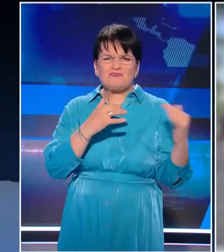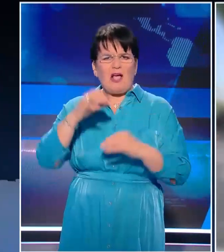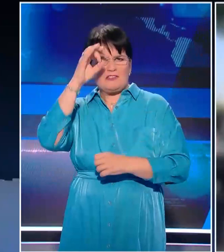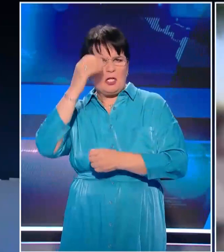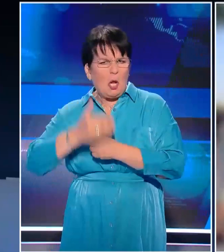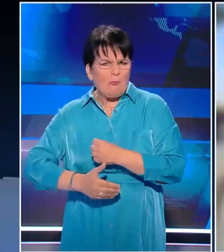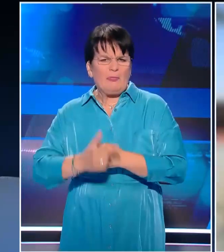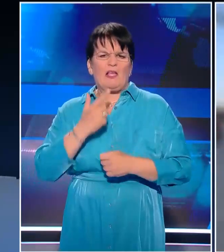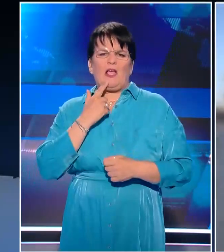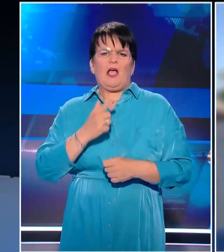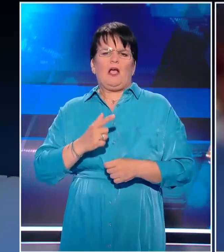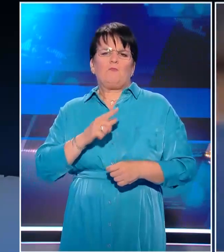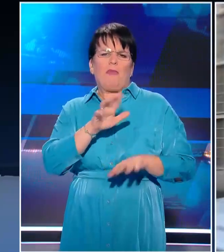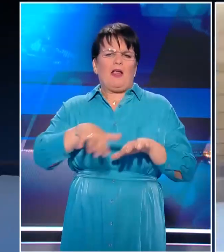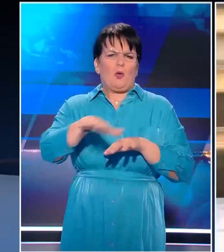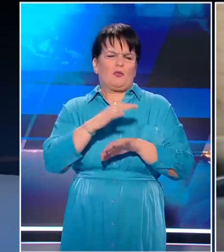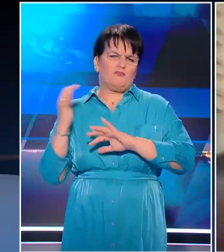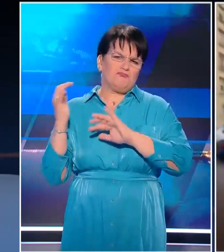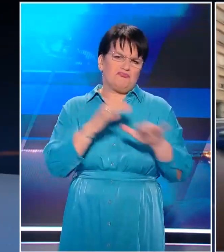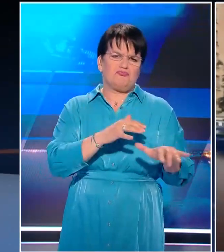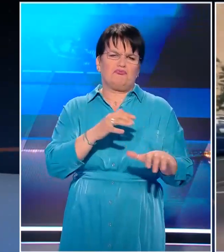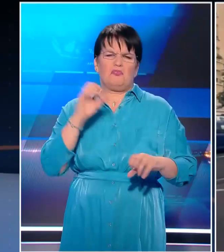κατά αστυνομικών που φτάνουν στην περιοχή.